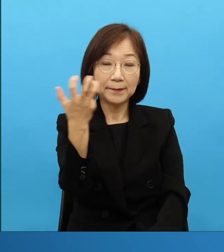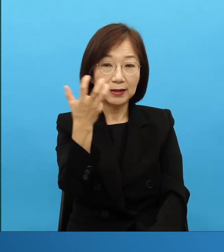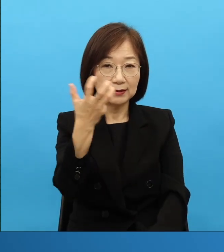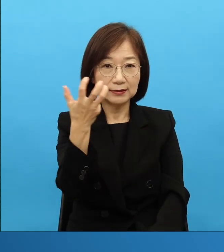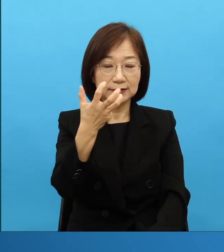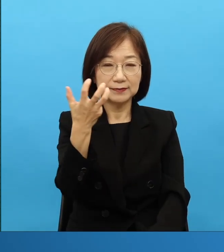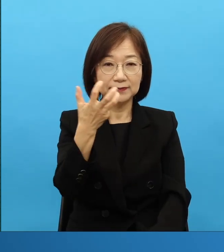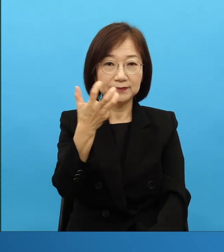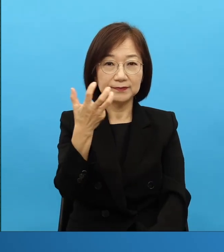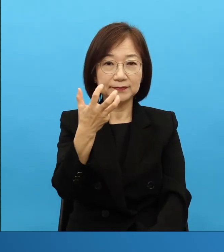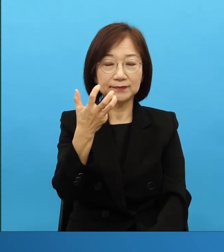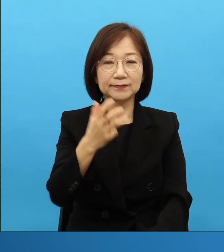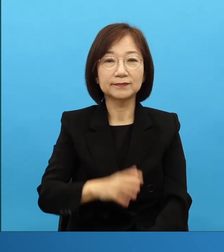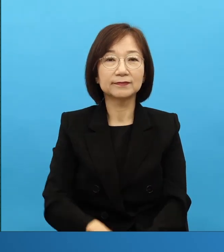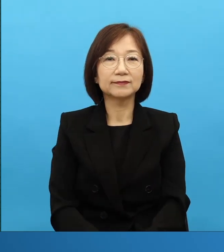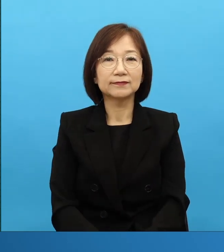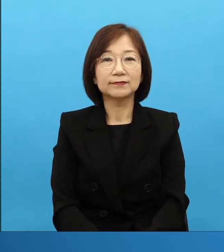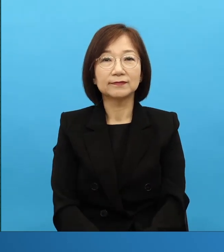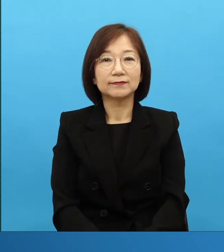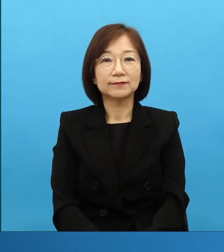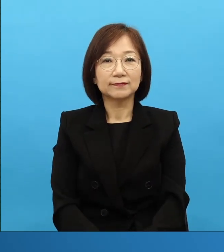Let us sing hymn number 80.